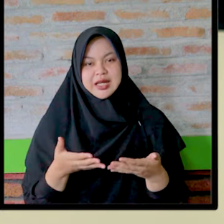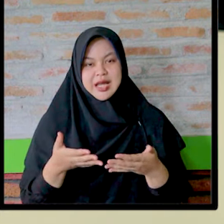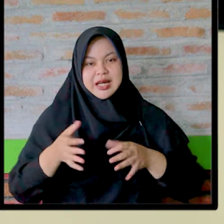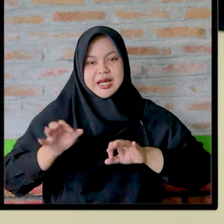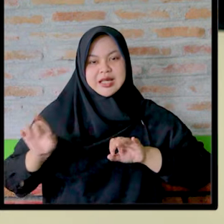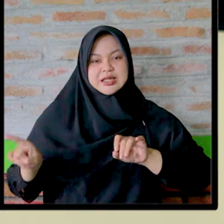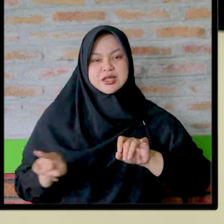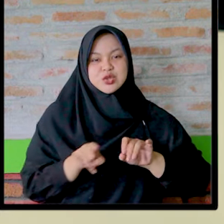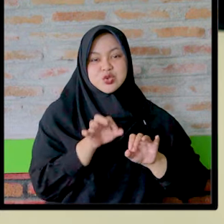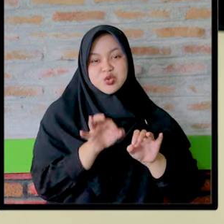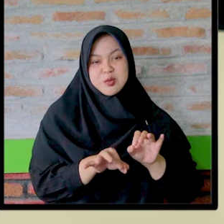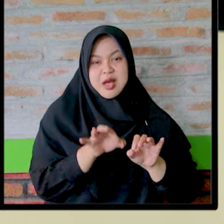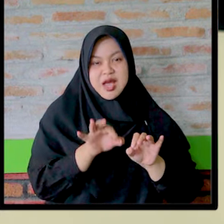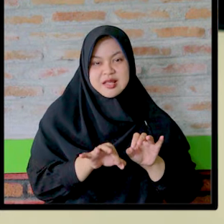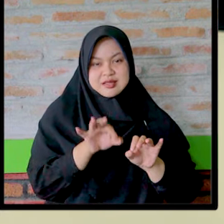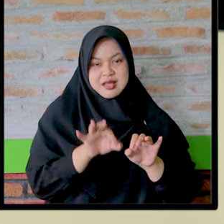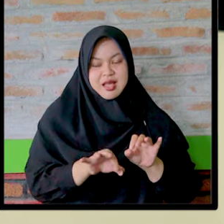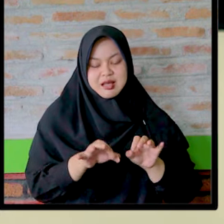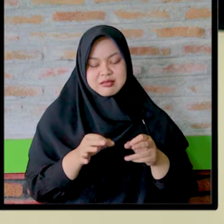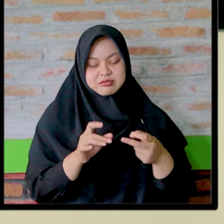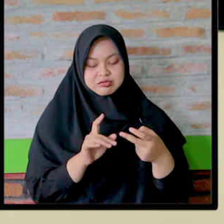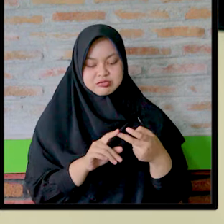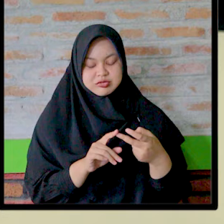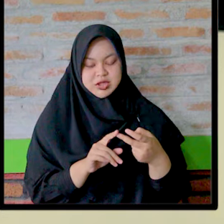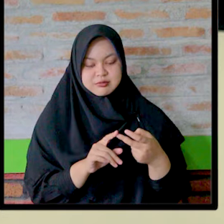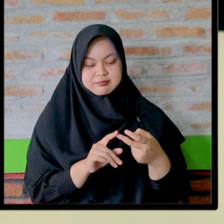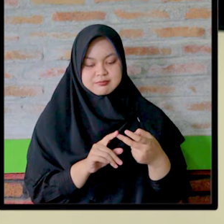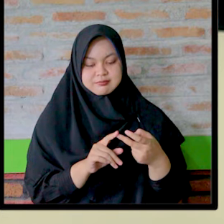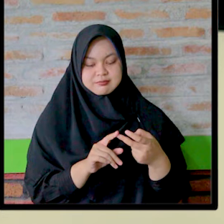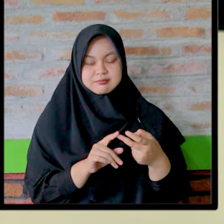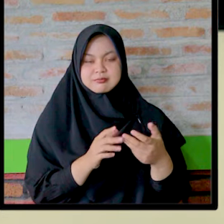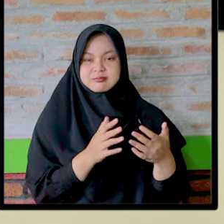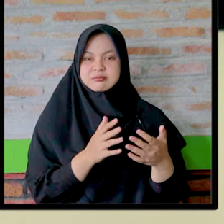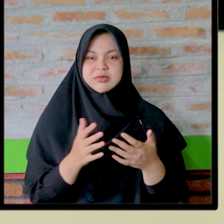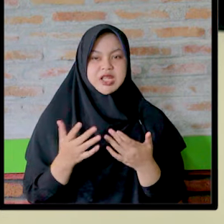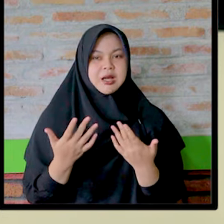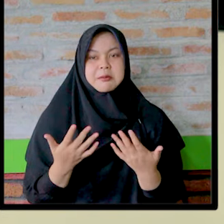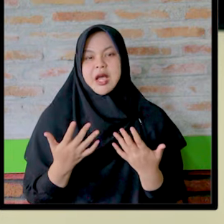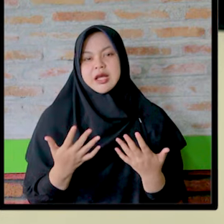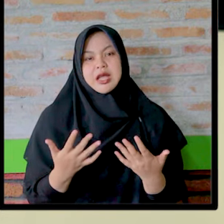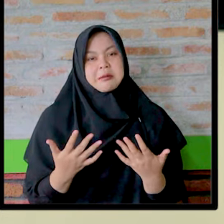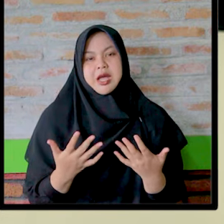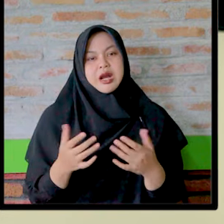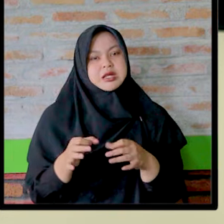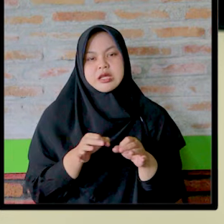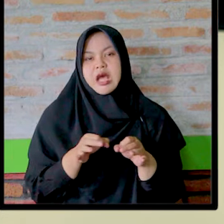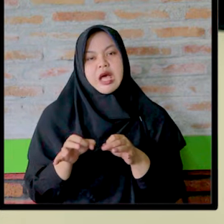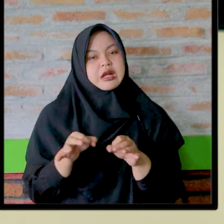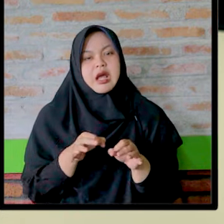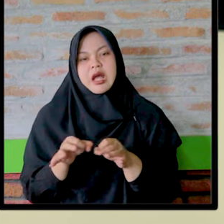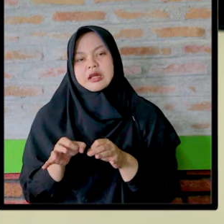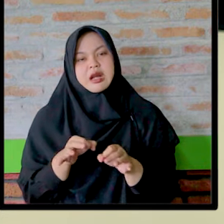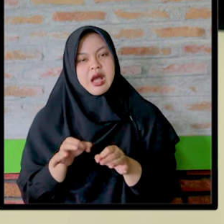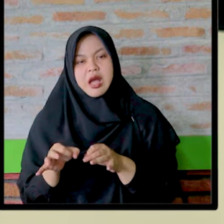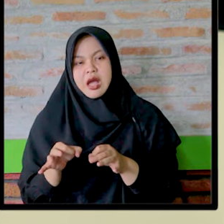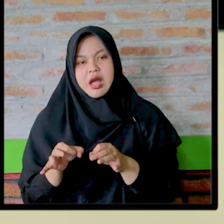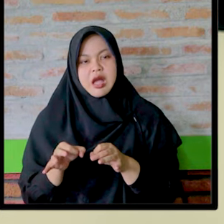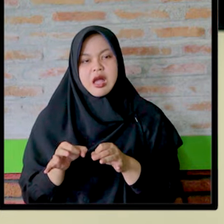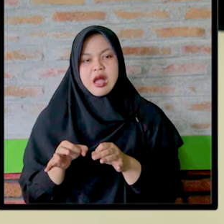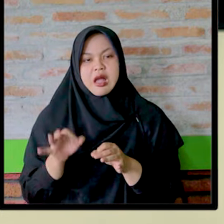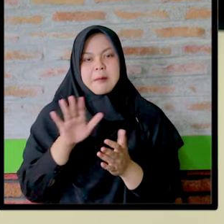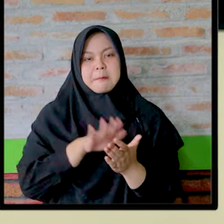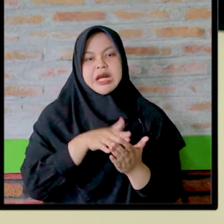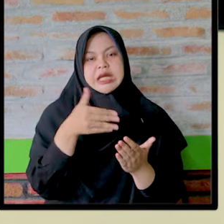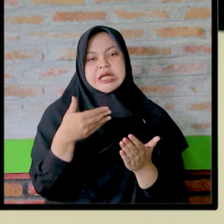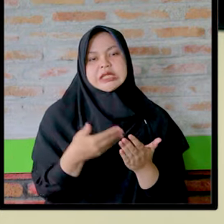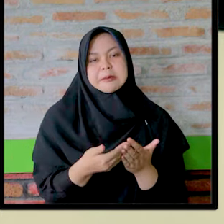isyarat kemudian ee ya bagaimana sarana para sarana penerjemahnya